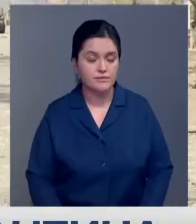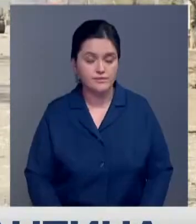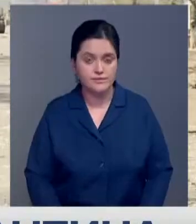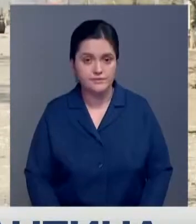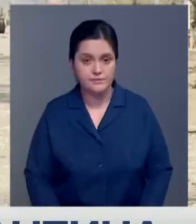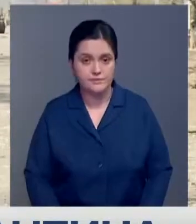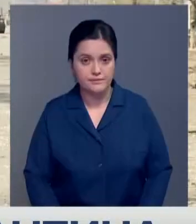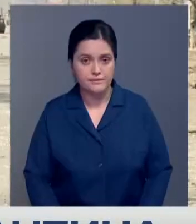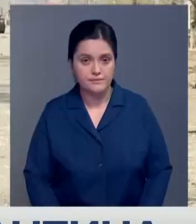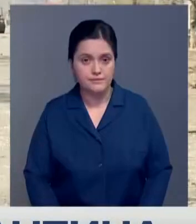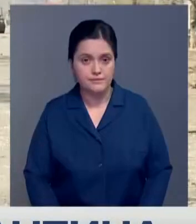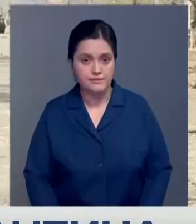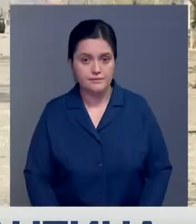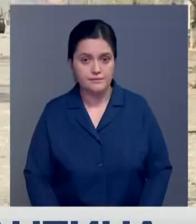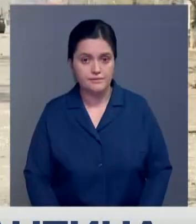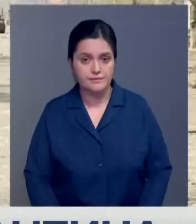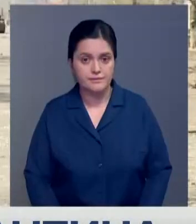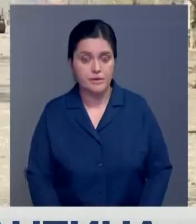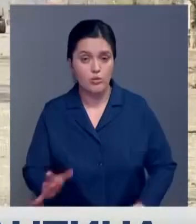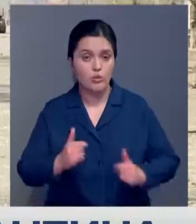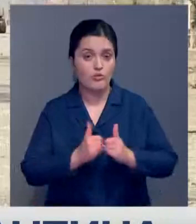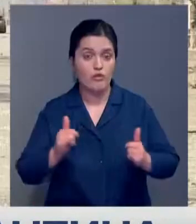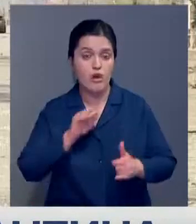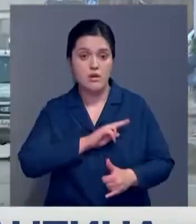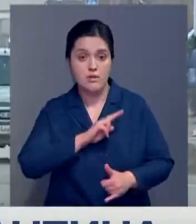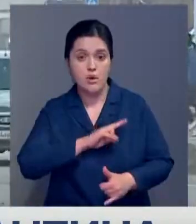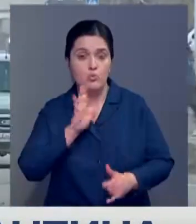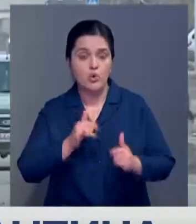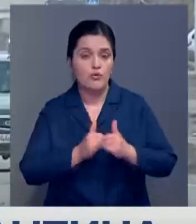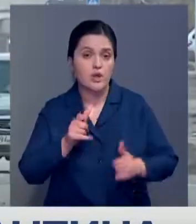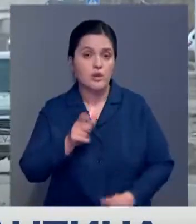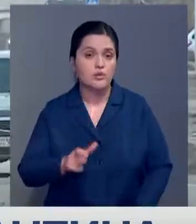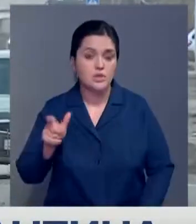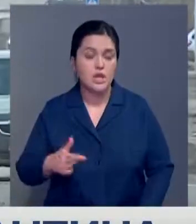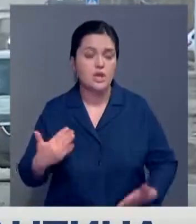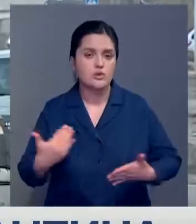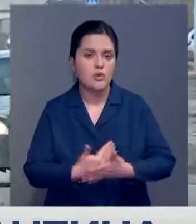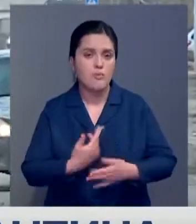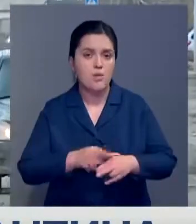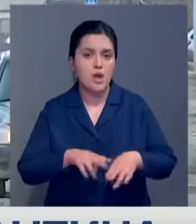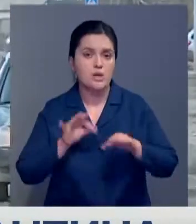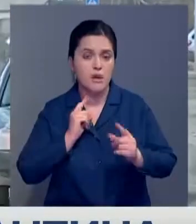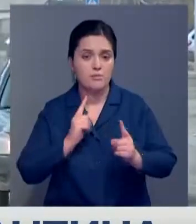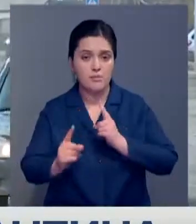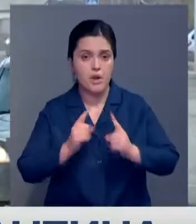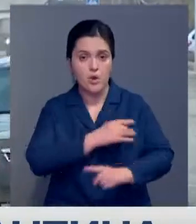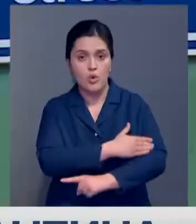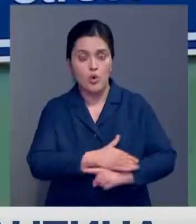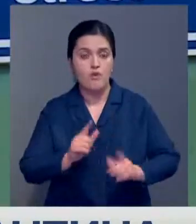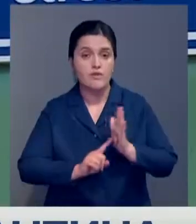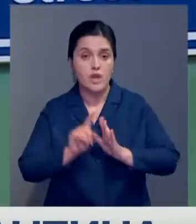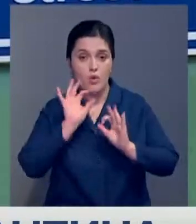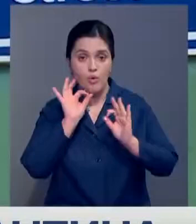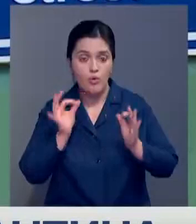По мере объема, по увеличению объема работы будем увеличить людей. Снова транспорт сможет ездить по этой улице в начале осени.